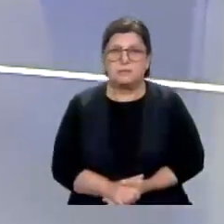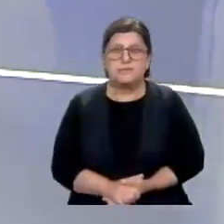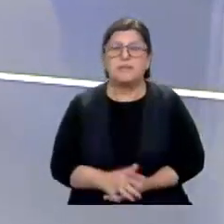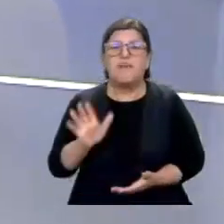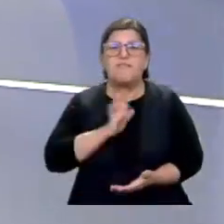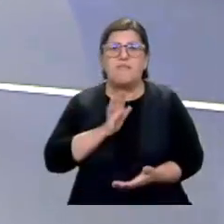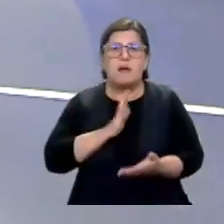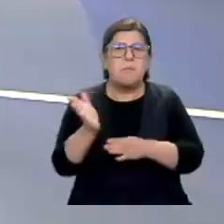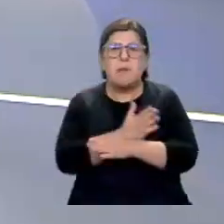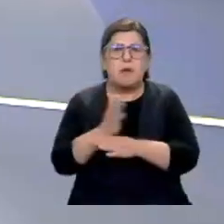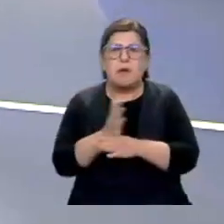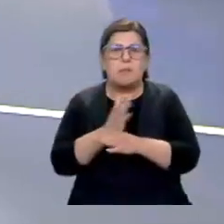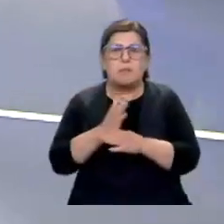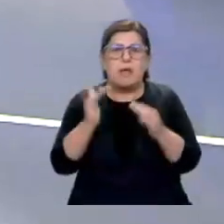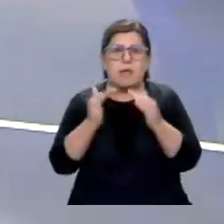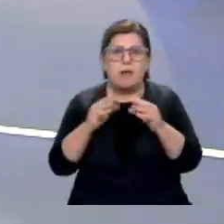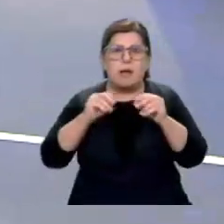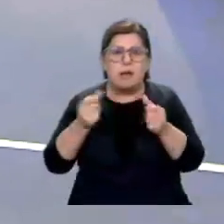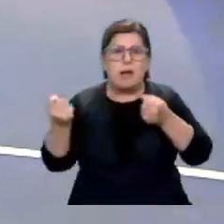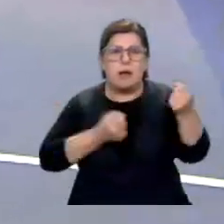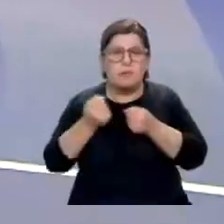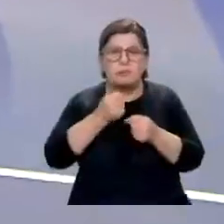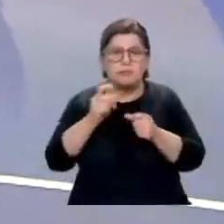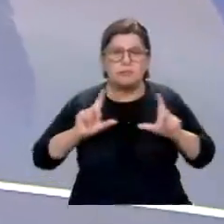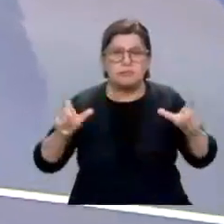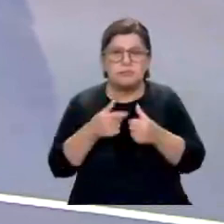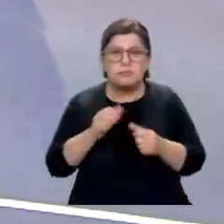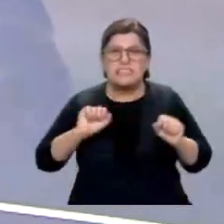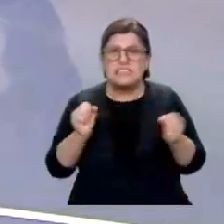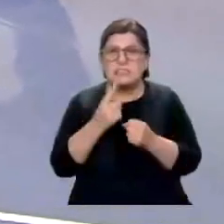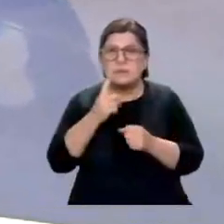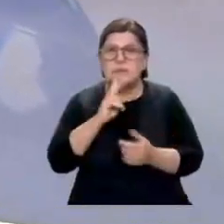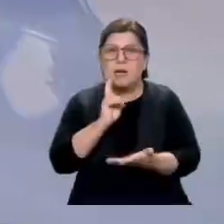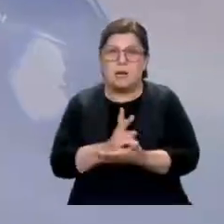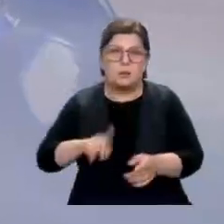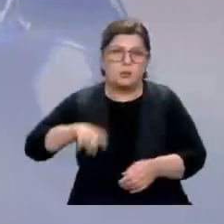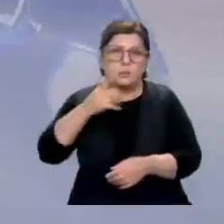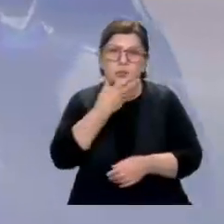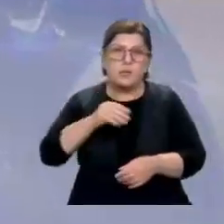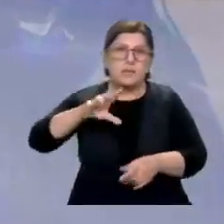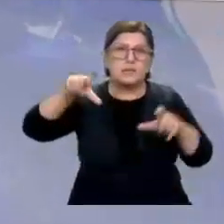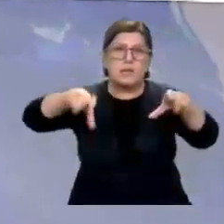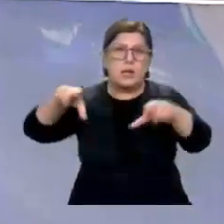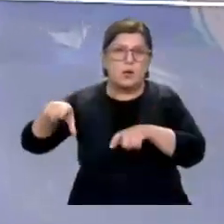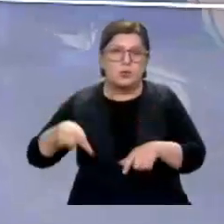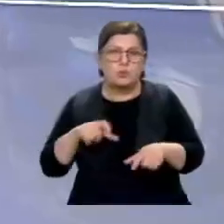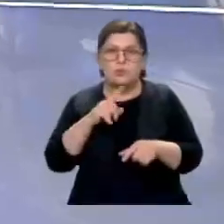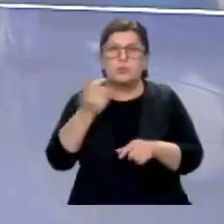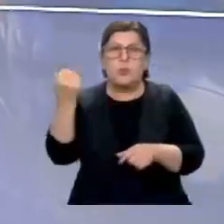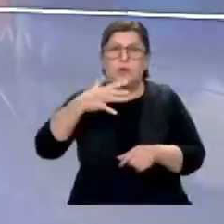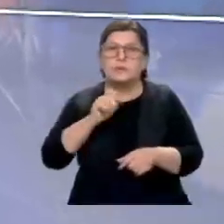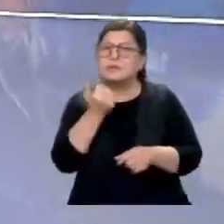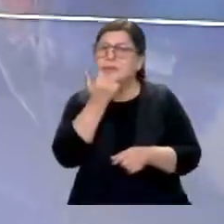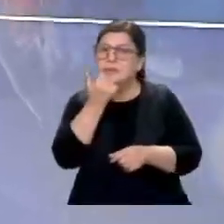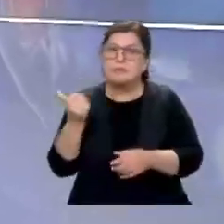Mal varlıklarına tezbir konulan fenomenlerle ilgili kritik bir karar daha gündemde. Güzellik salonlarına kayyum atanmış yönetimleri